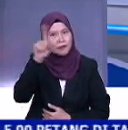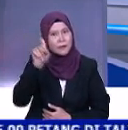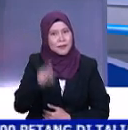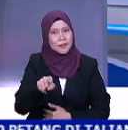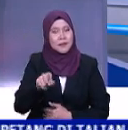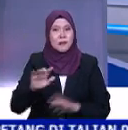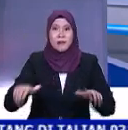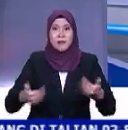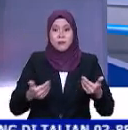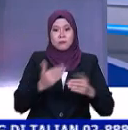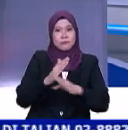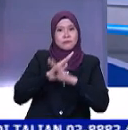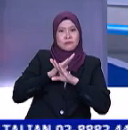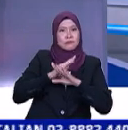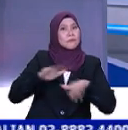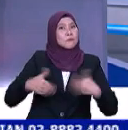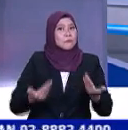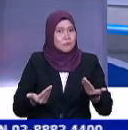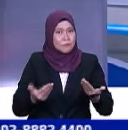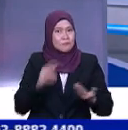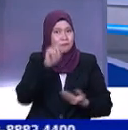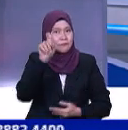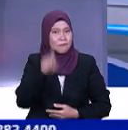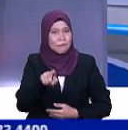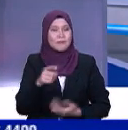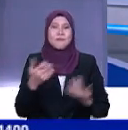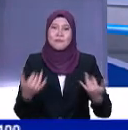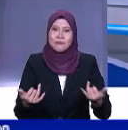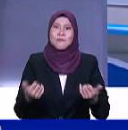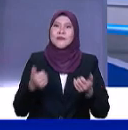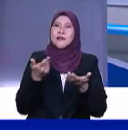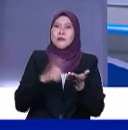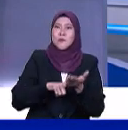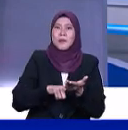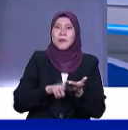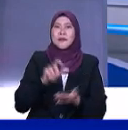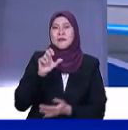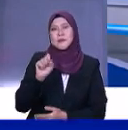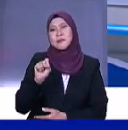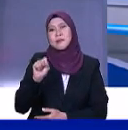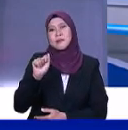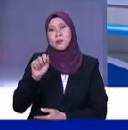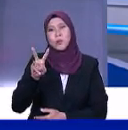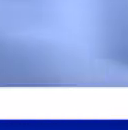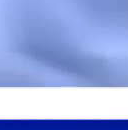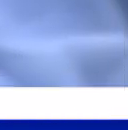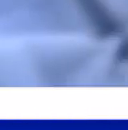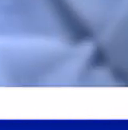Apakah langkah pencegahan terbaik? Ikuti laporan Syazwani Samsu.